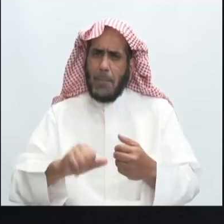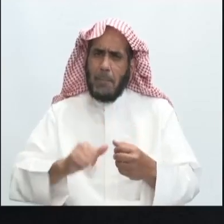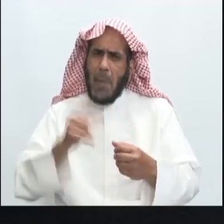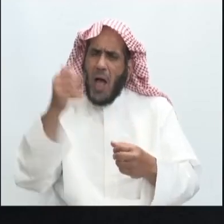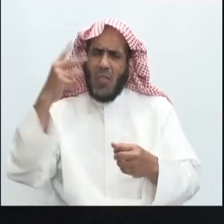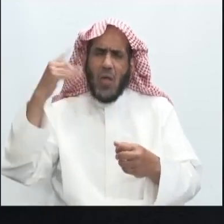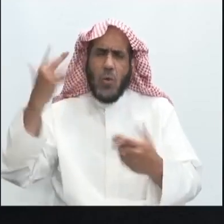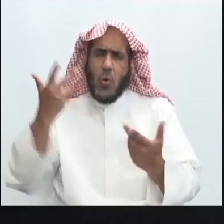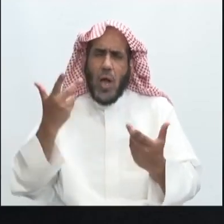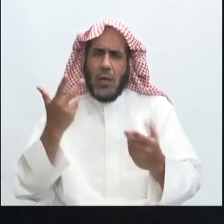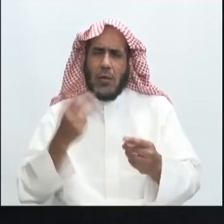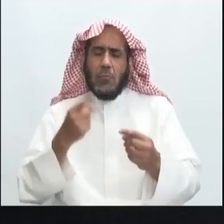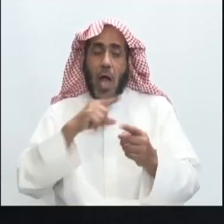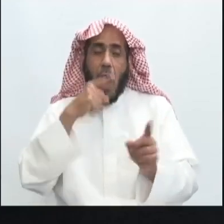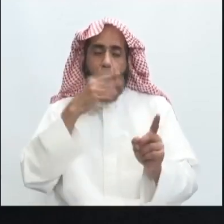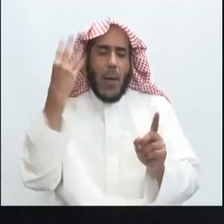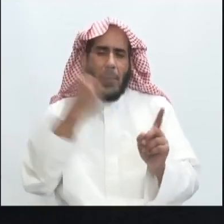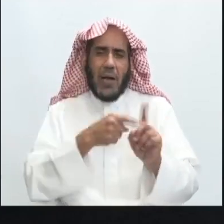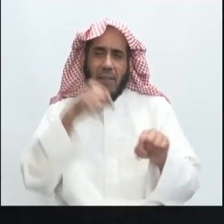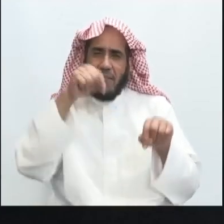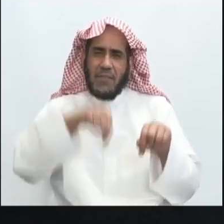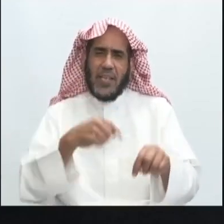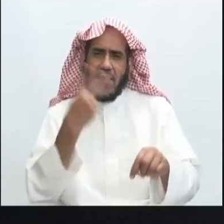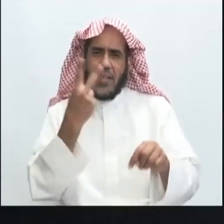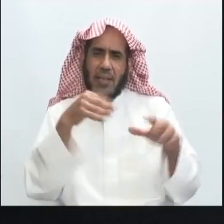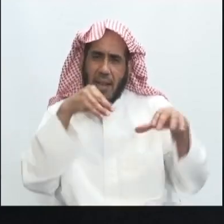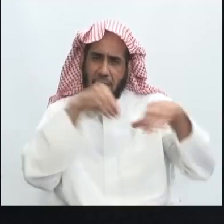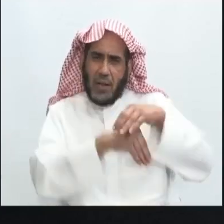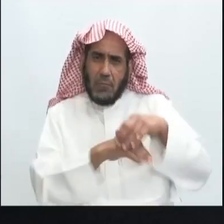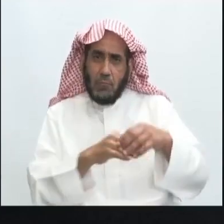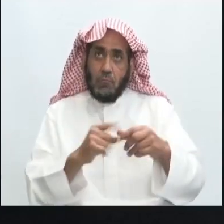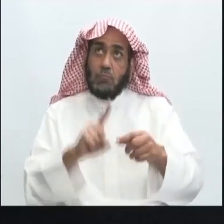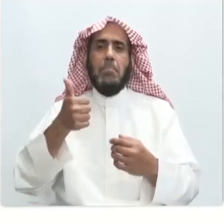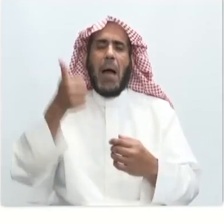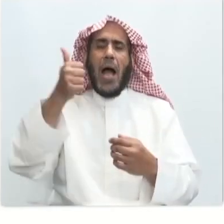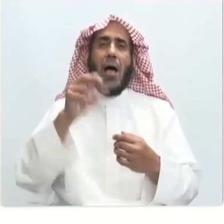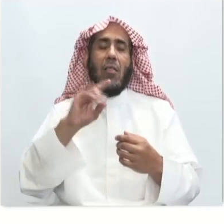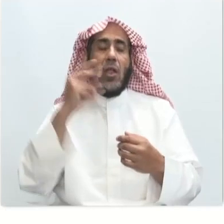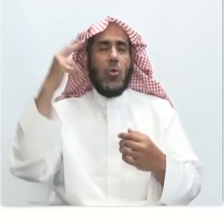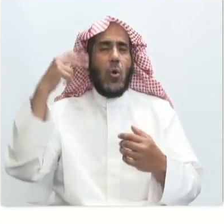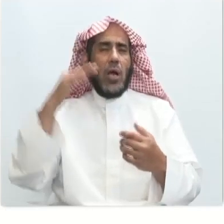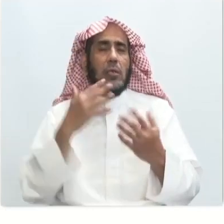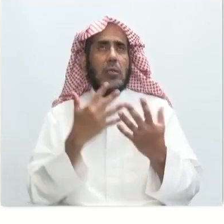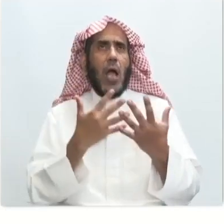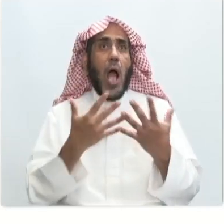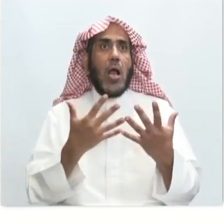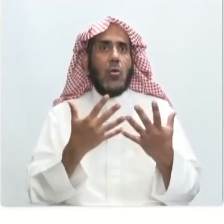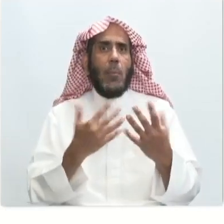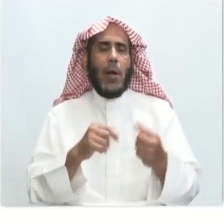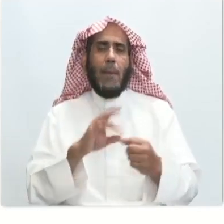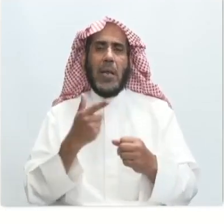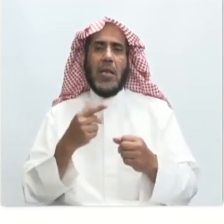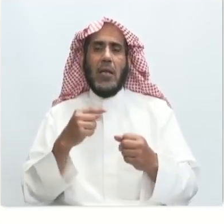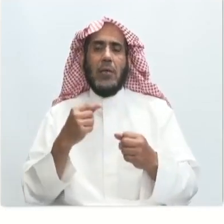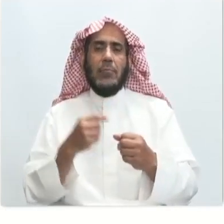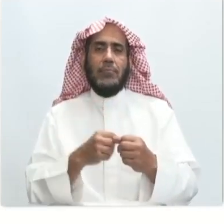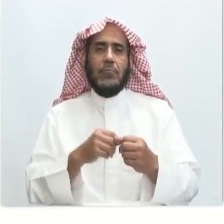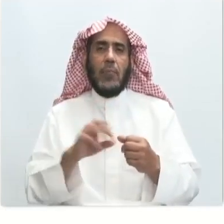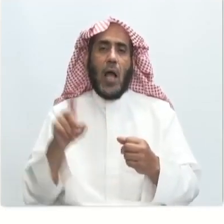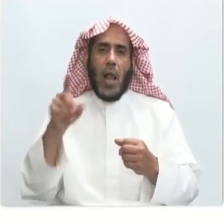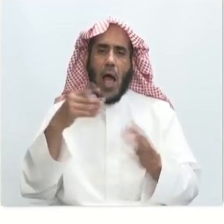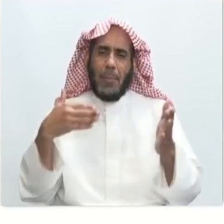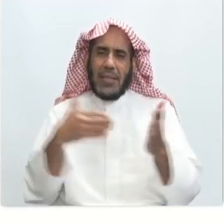قال لابي بكر ما ظنك يا ابا بكر باثنين الله ثالثهما هنا النبي صلى الله عليه وسلم من لاحظ هنا ايضا